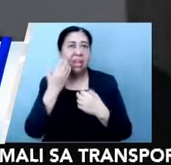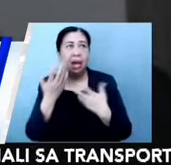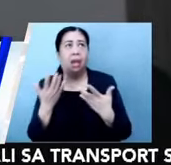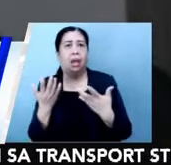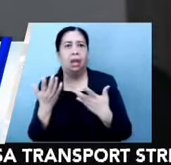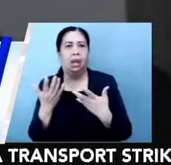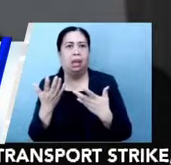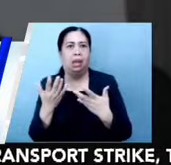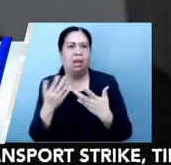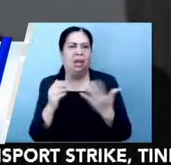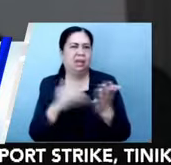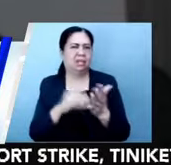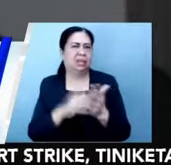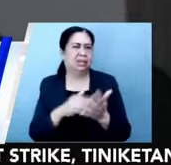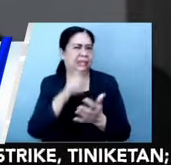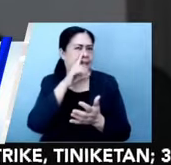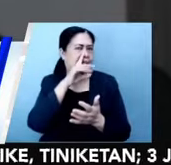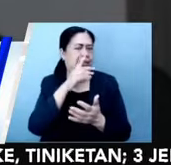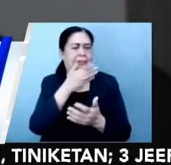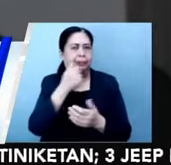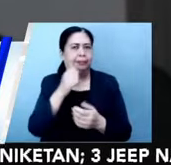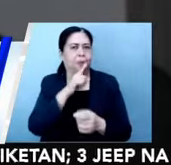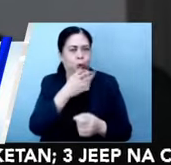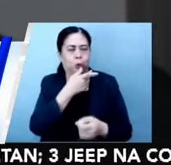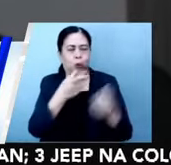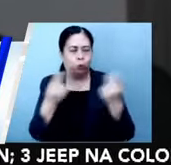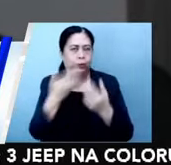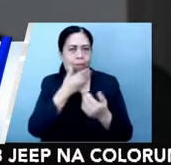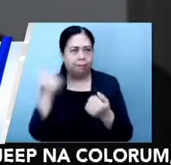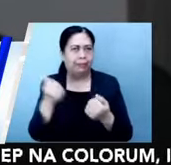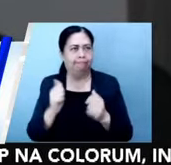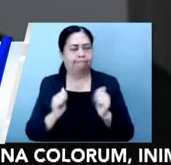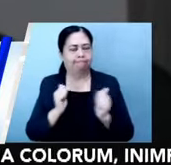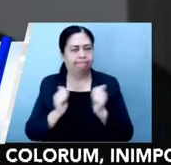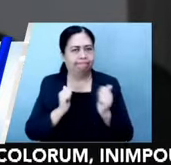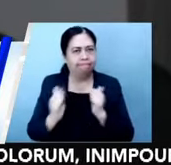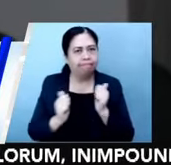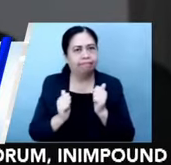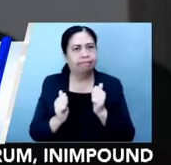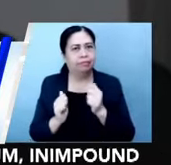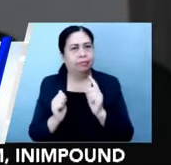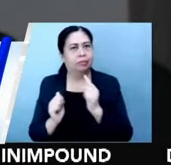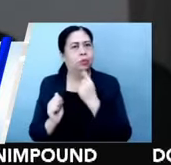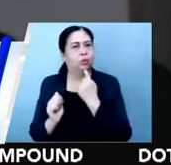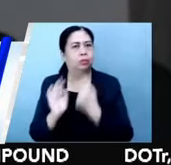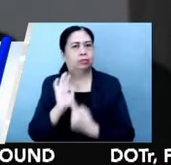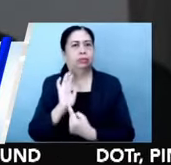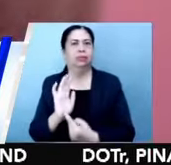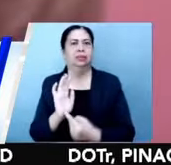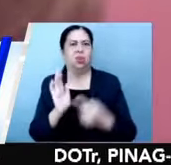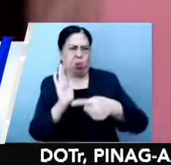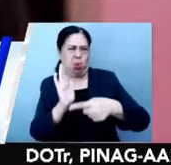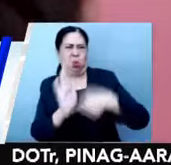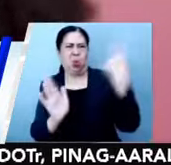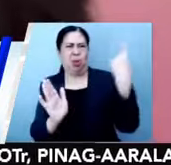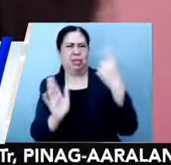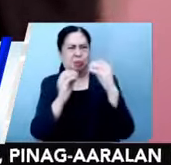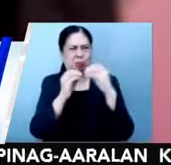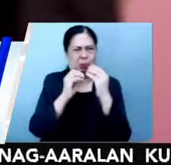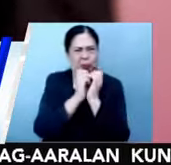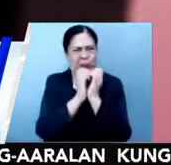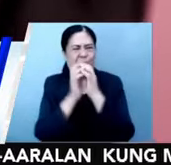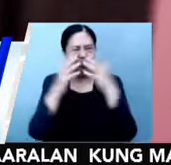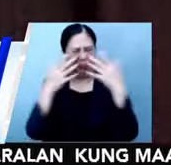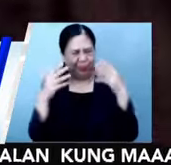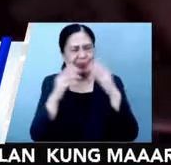eh. So gagawin ko na lang talaga yung best ko para ano, isang magandang take na lang talaga. Mahabain ang biyahe